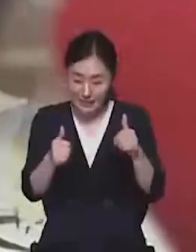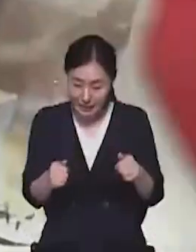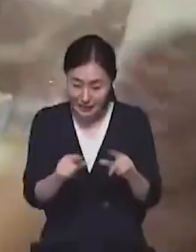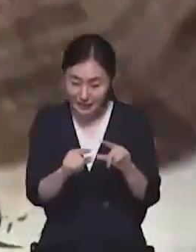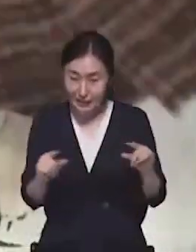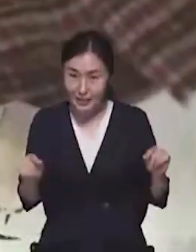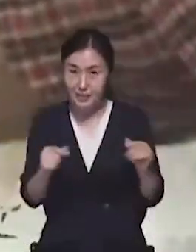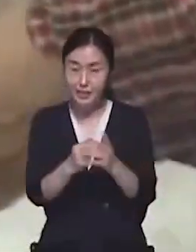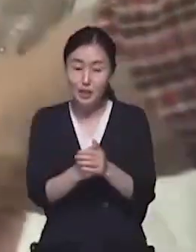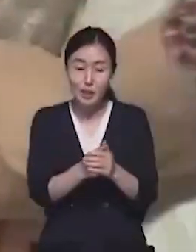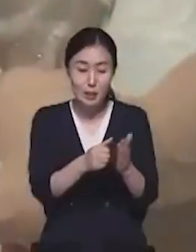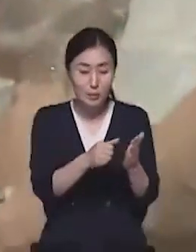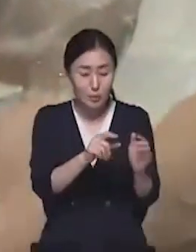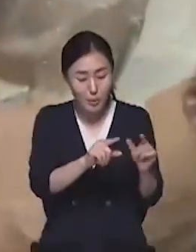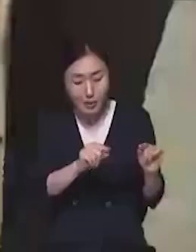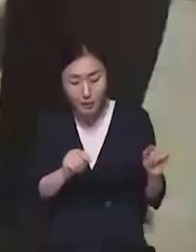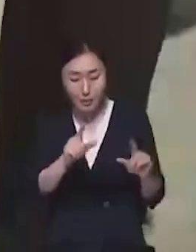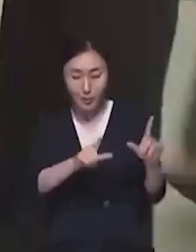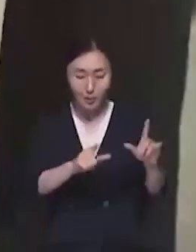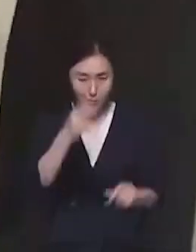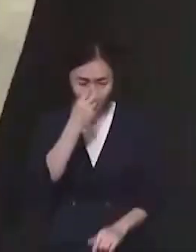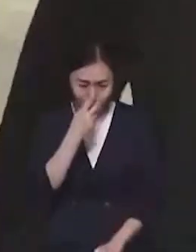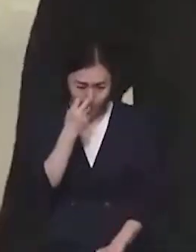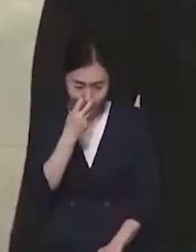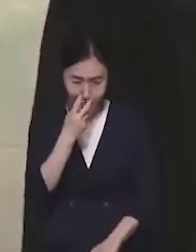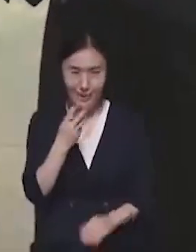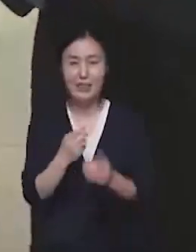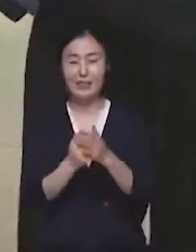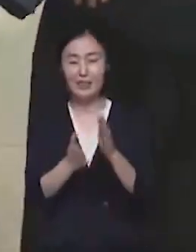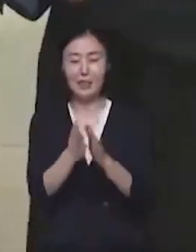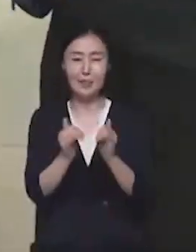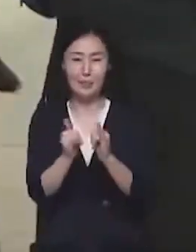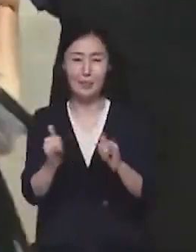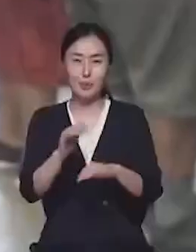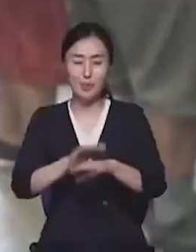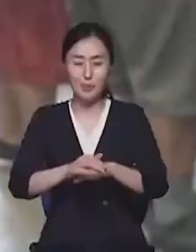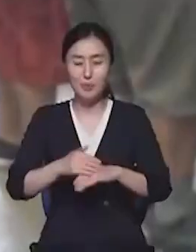울릴 음식을 살피는 시민들의 손길도 분주합니다